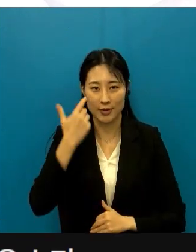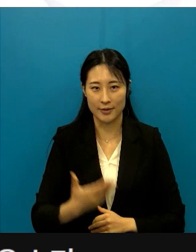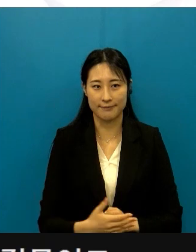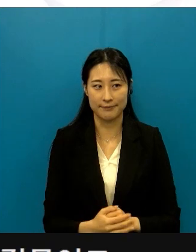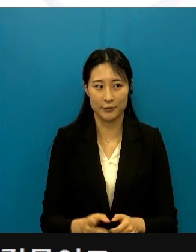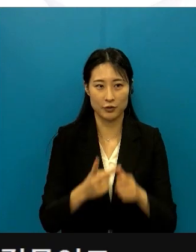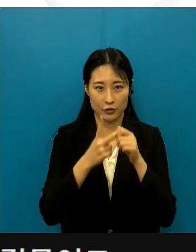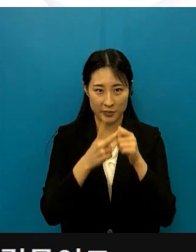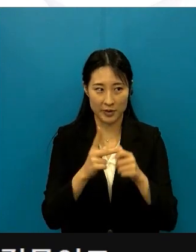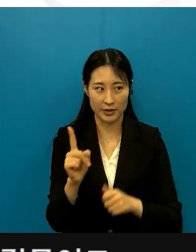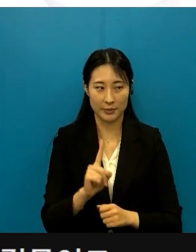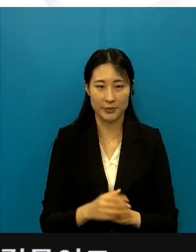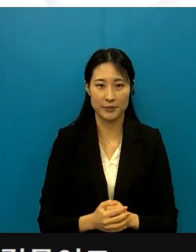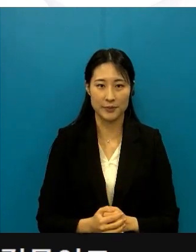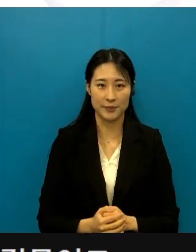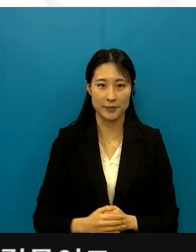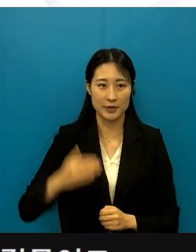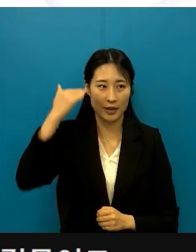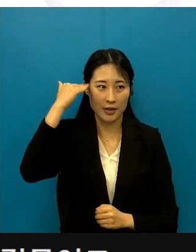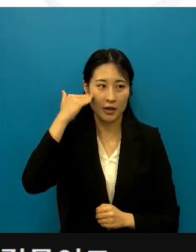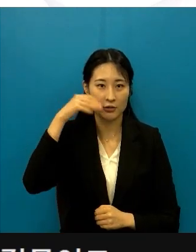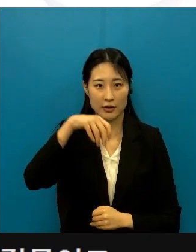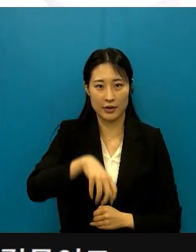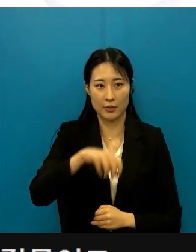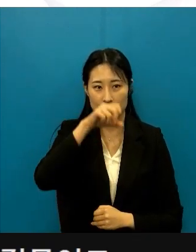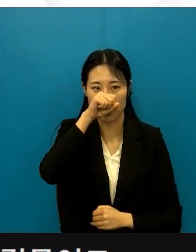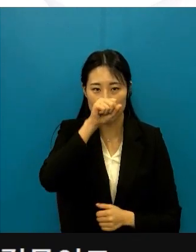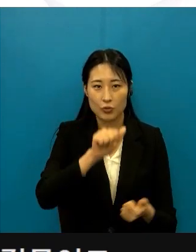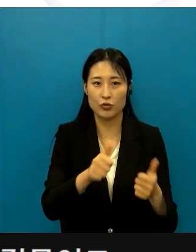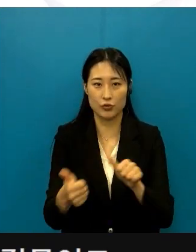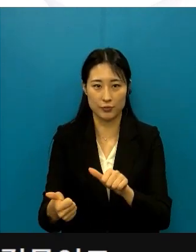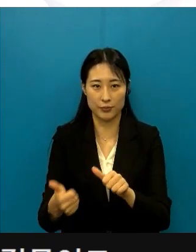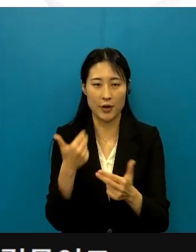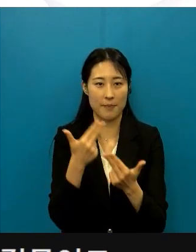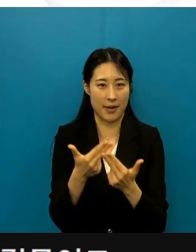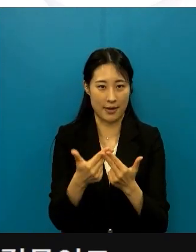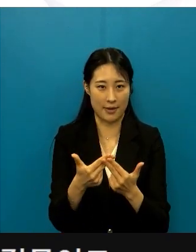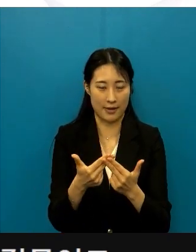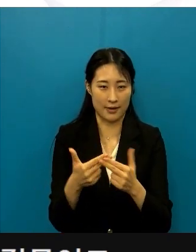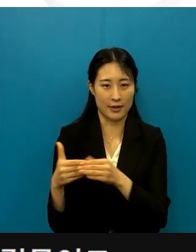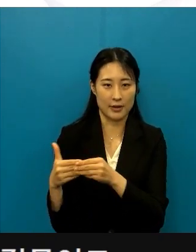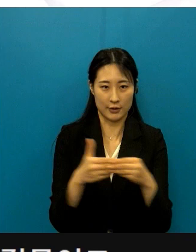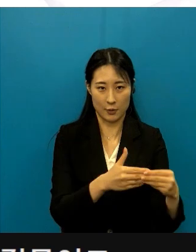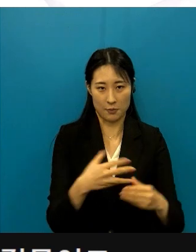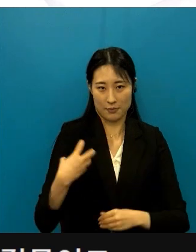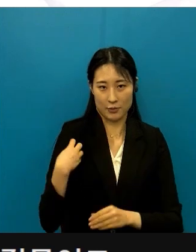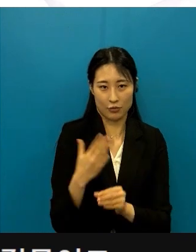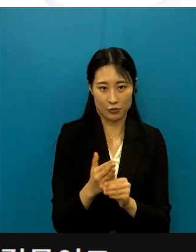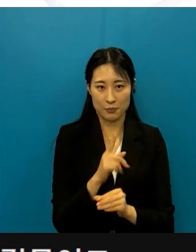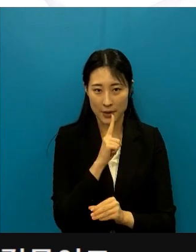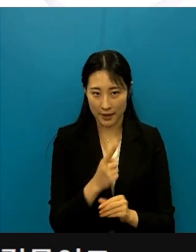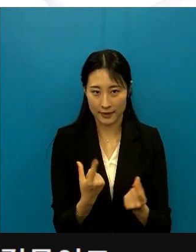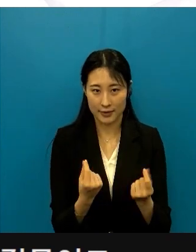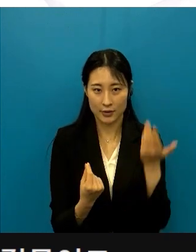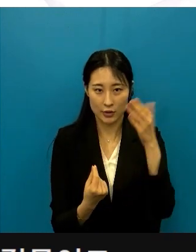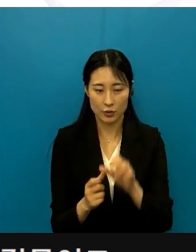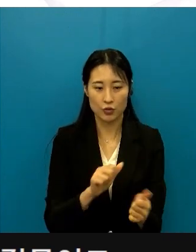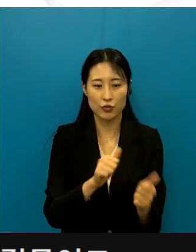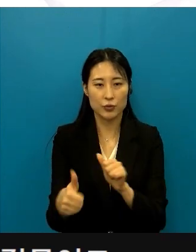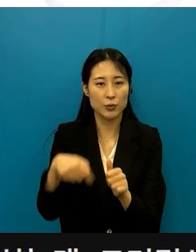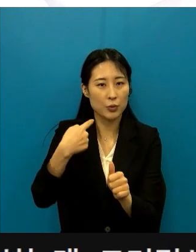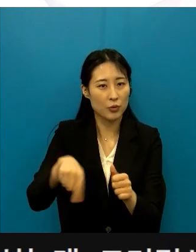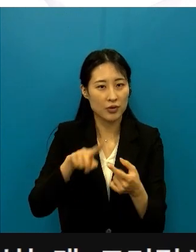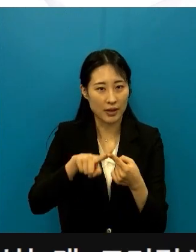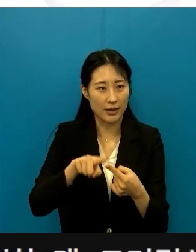웰다잉 in Korea. So you mentioned the death education, importance of death education. So you didn't mention exactly what